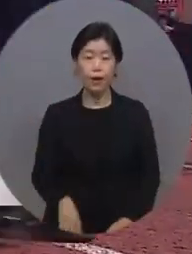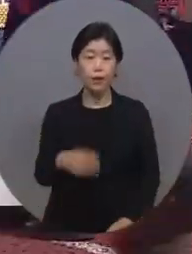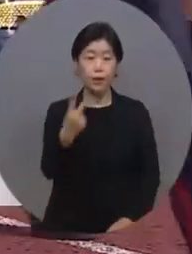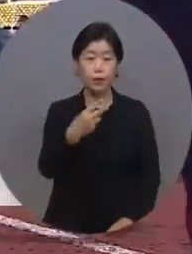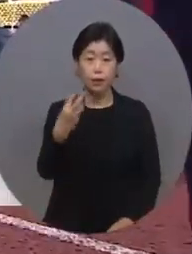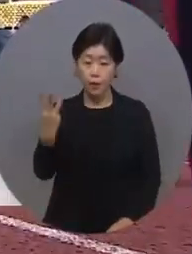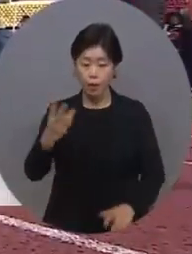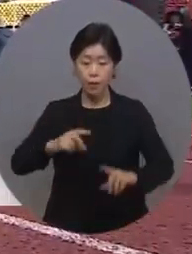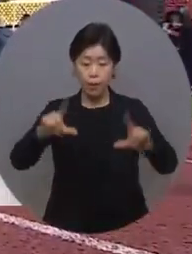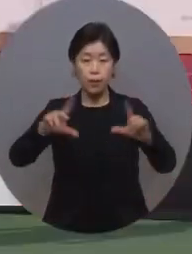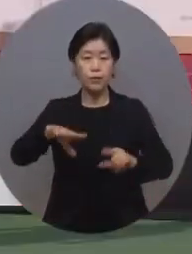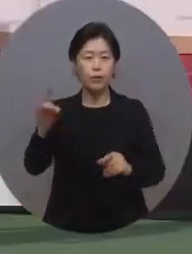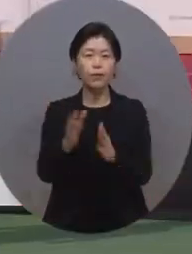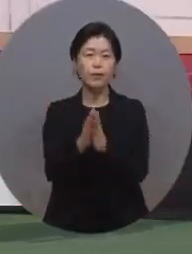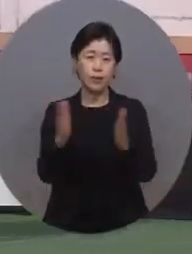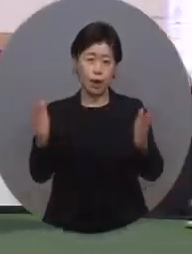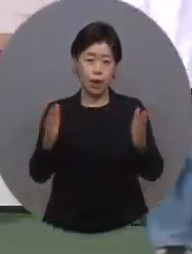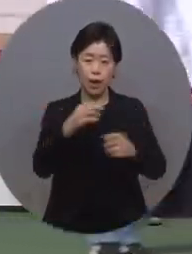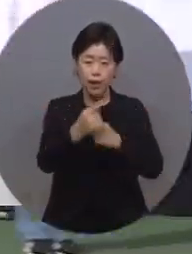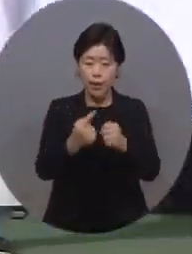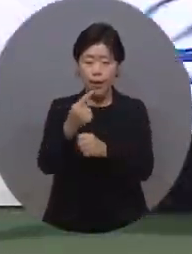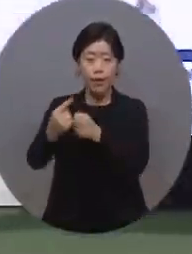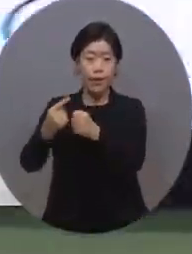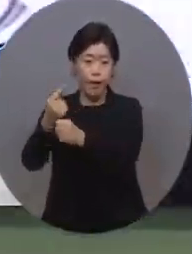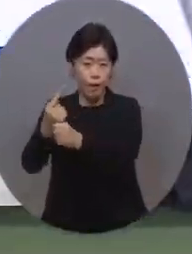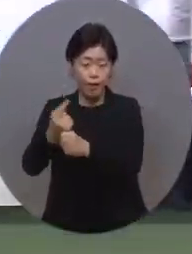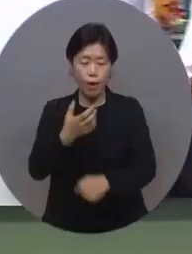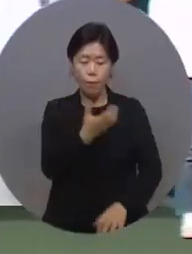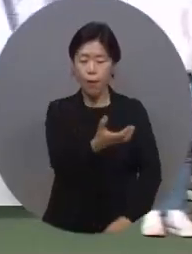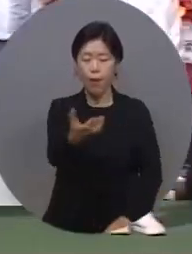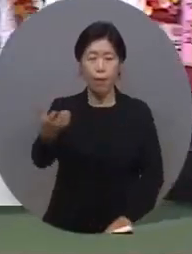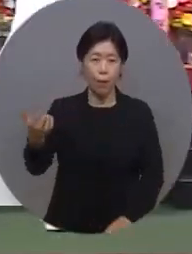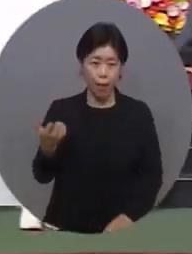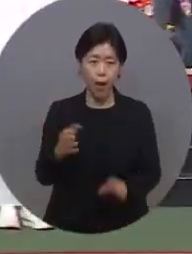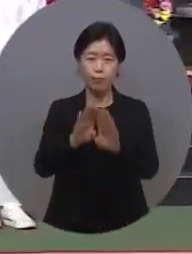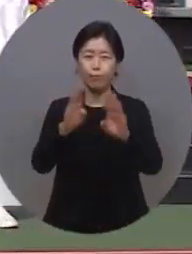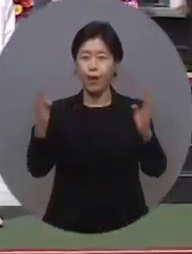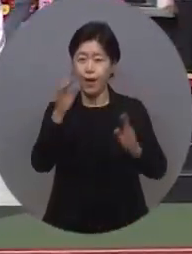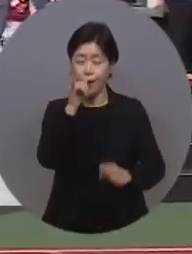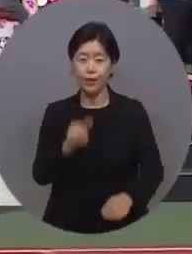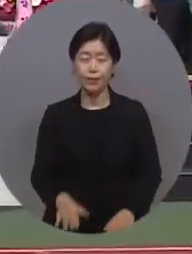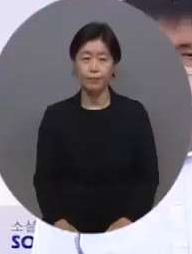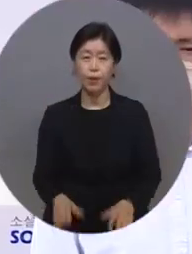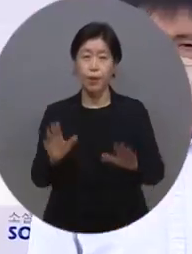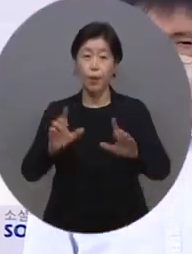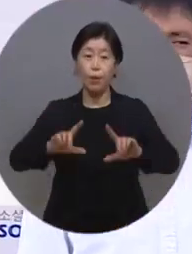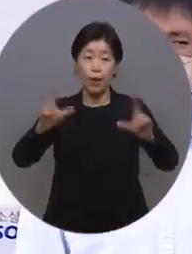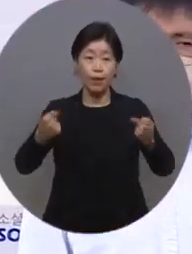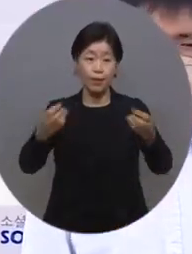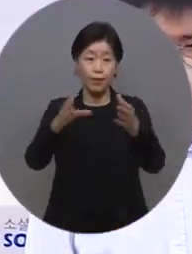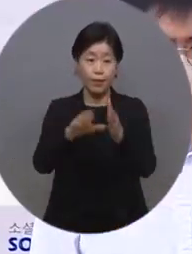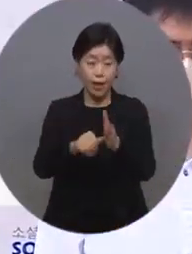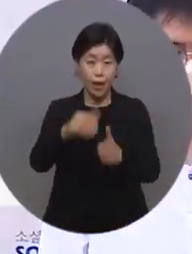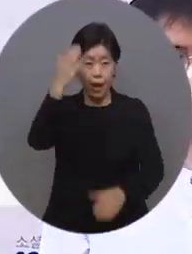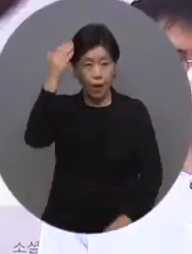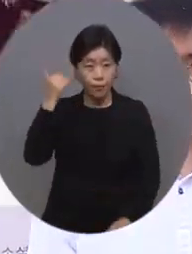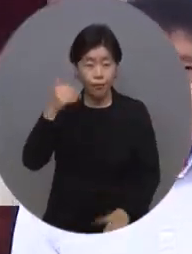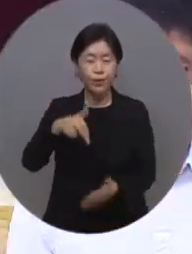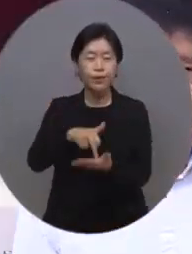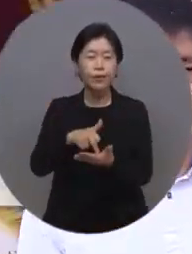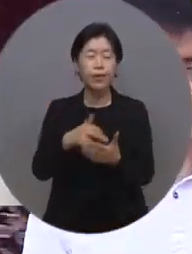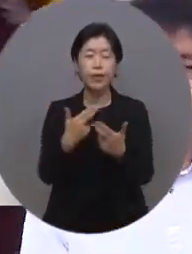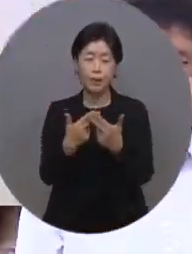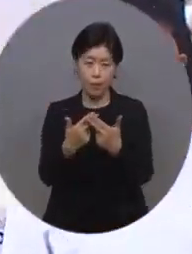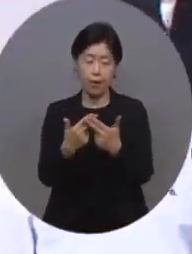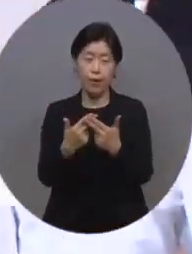첫 시작된 대회는 매년 전국 시, 도를 돌며 개최되고 있습니다. 올해 행사는 한국지체장애인협회가